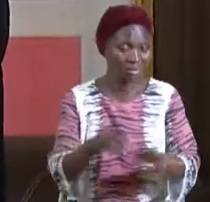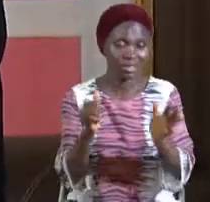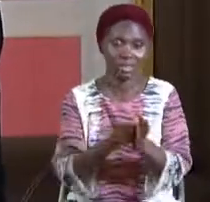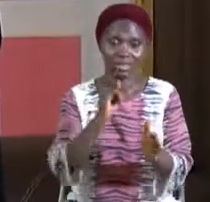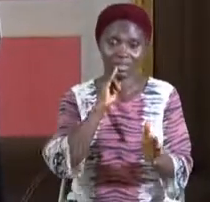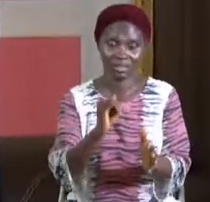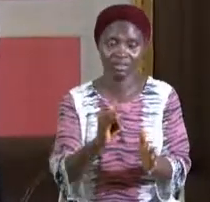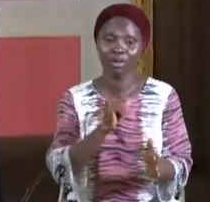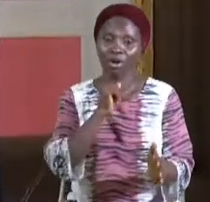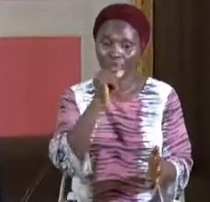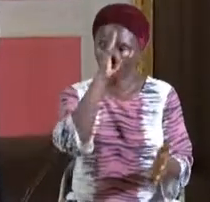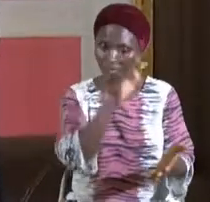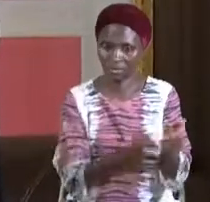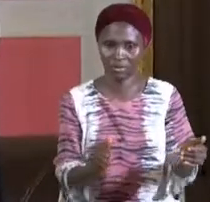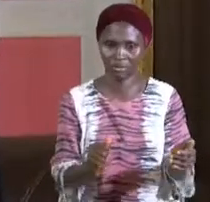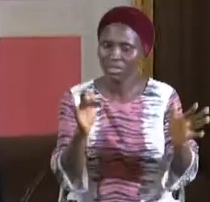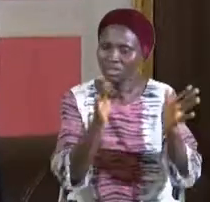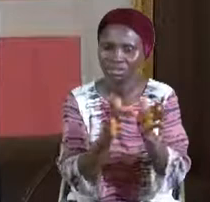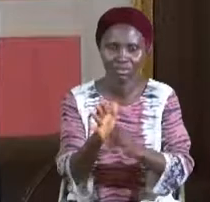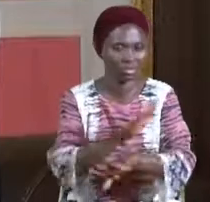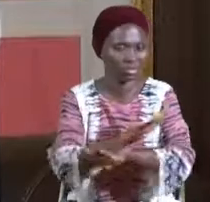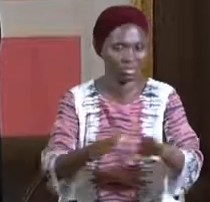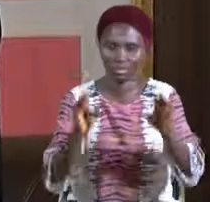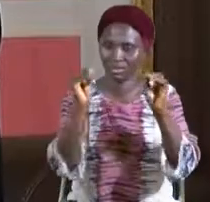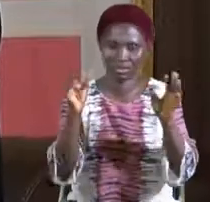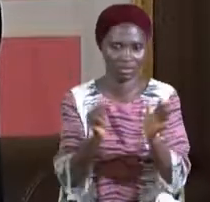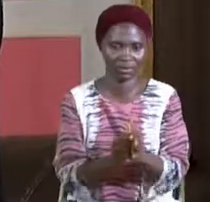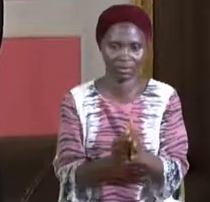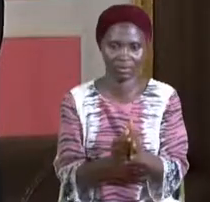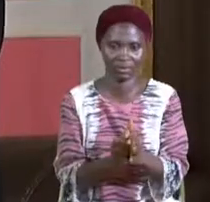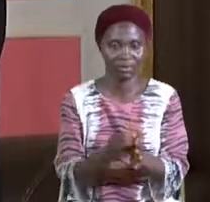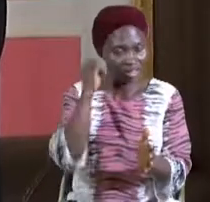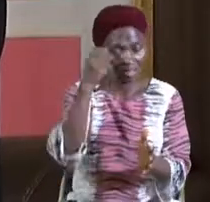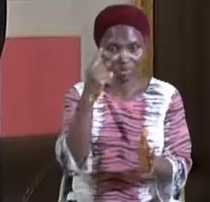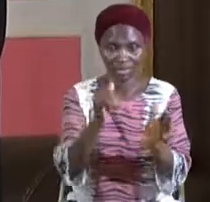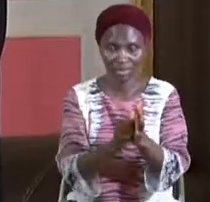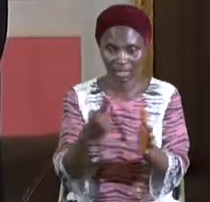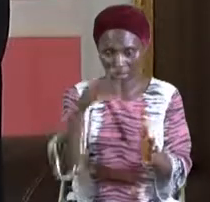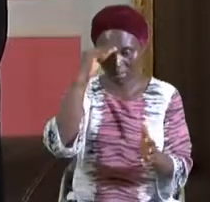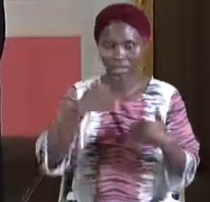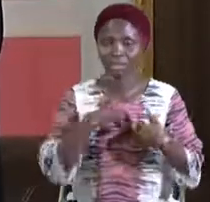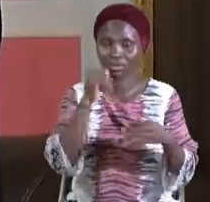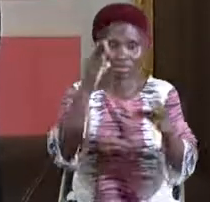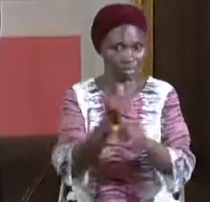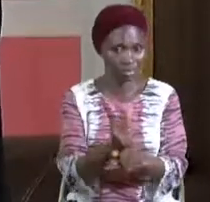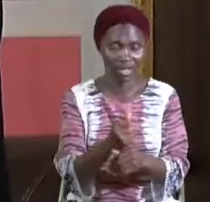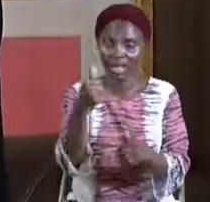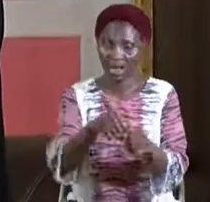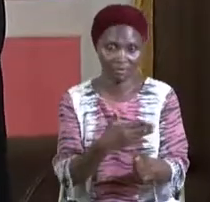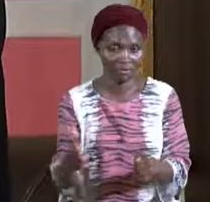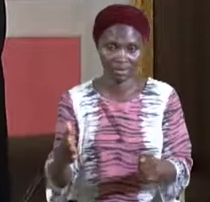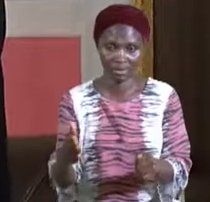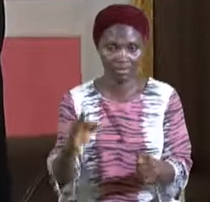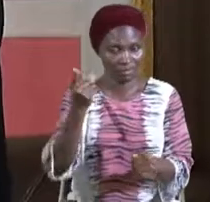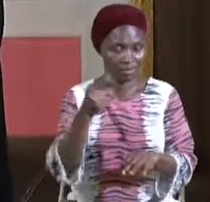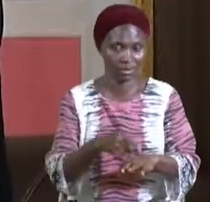enseigné cela. Il a vu que l'homme n'avait pas encore tout eu. À la première touche, alors il lui dit, je vais te